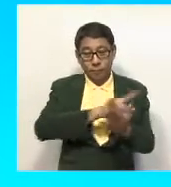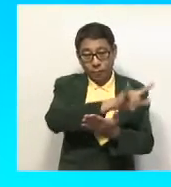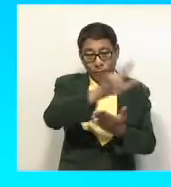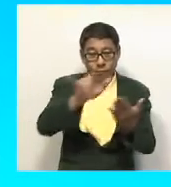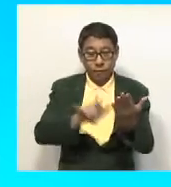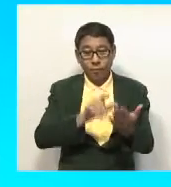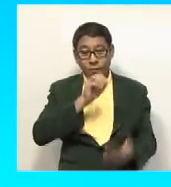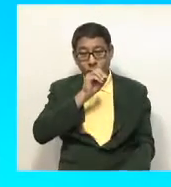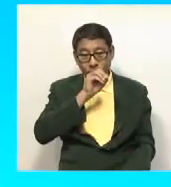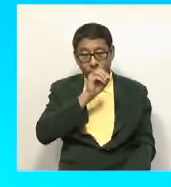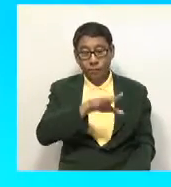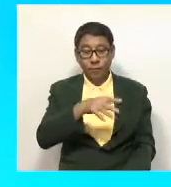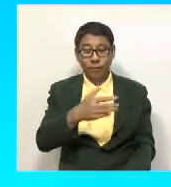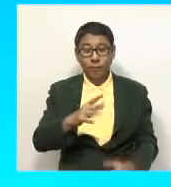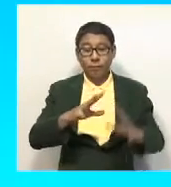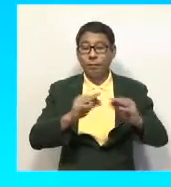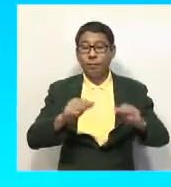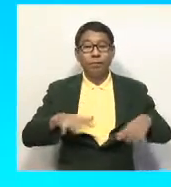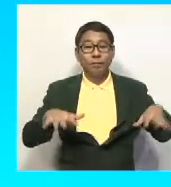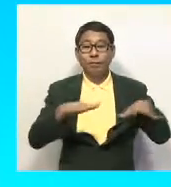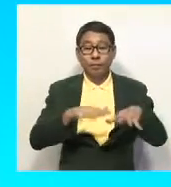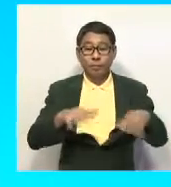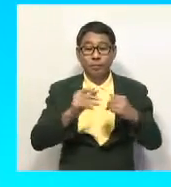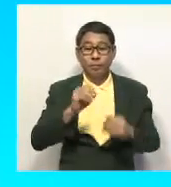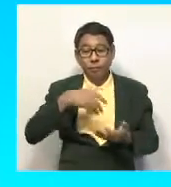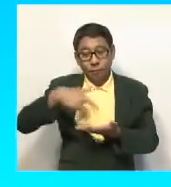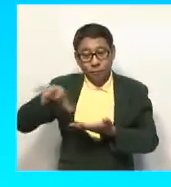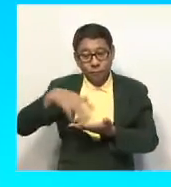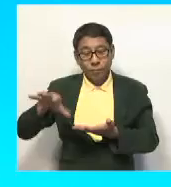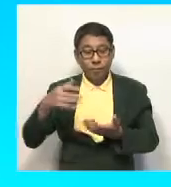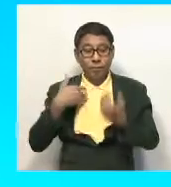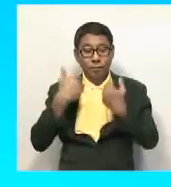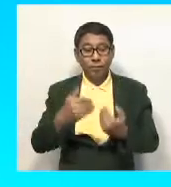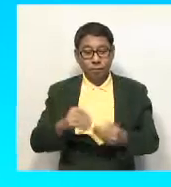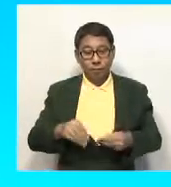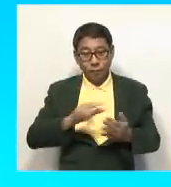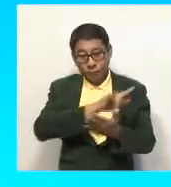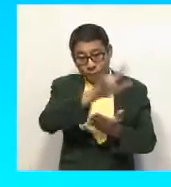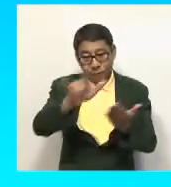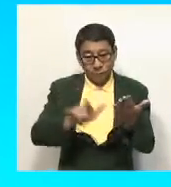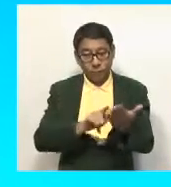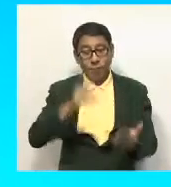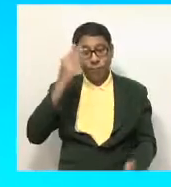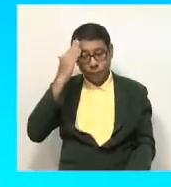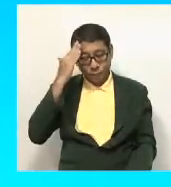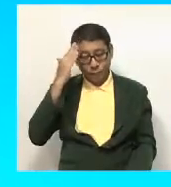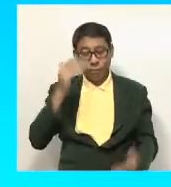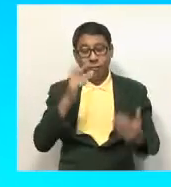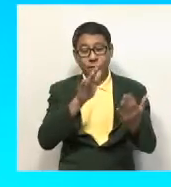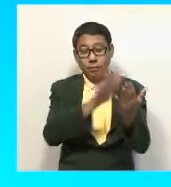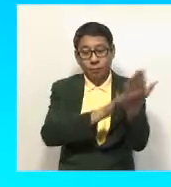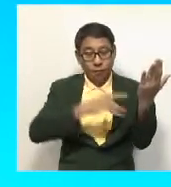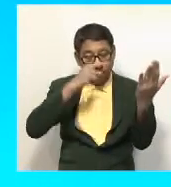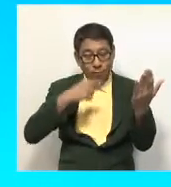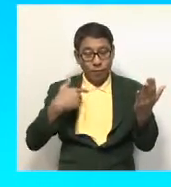งการต่างประเทศเองก็บอกว่าเป็นเรื่องปกติที่จะต้องไปบอกเล่าเรื่องราวนะครับให้ต่างประเทศรับทราบว่าในบ้านของเรานะ